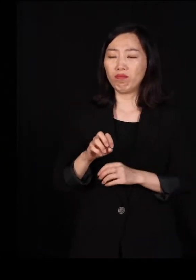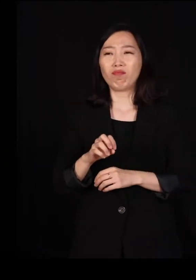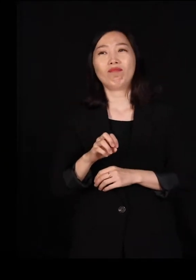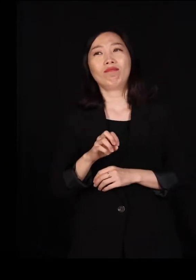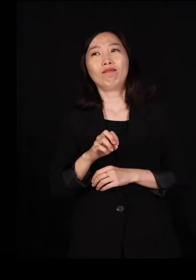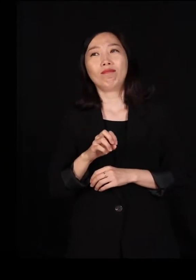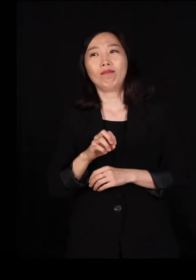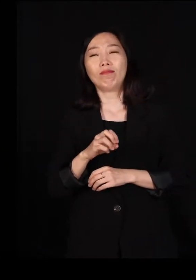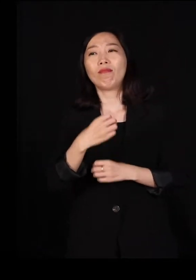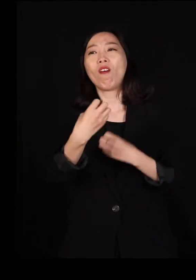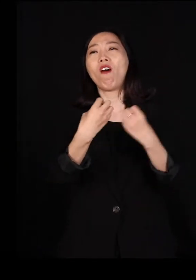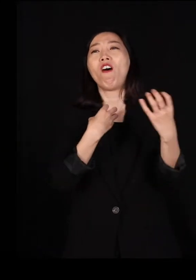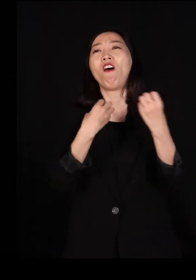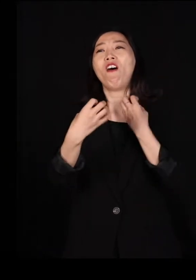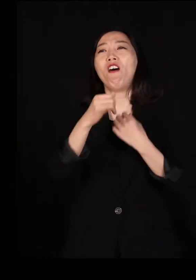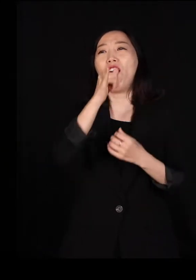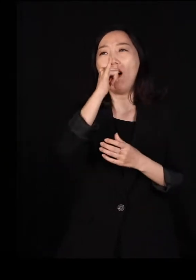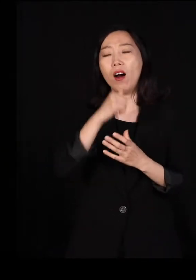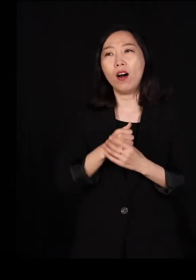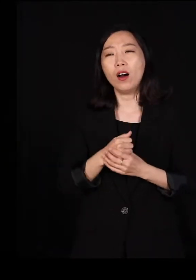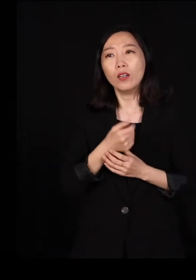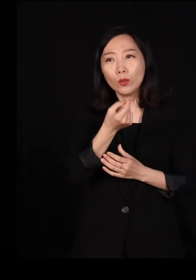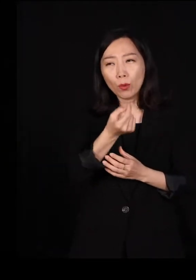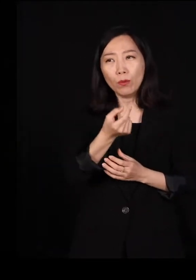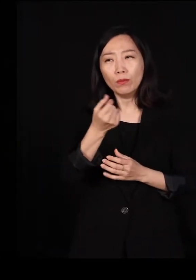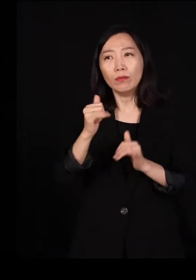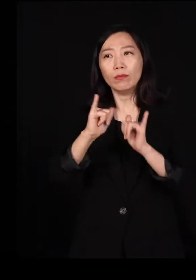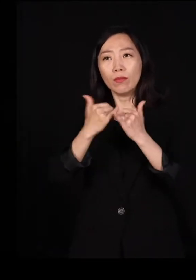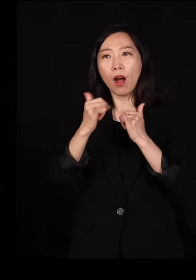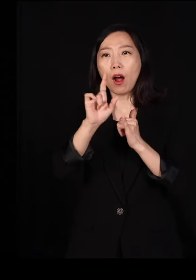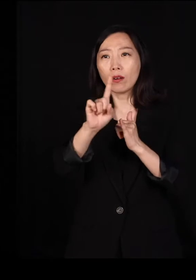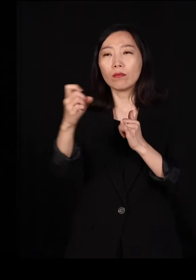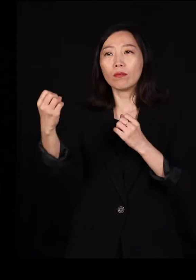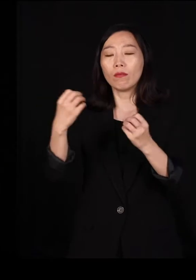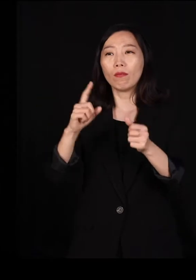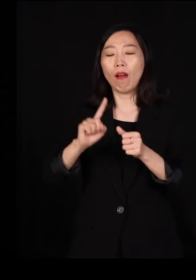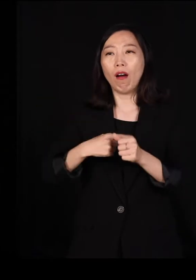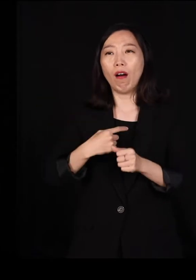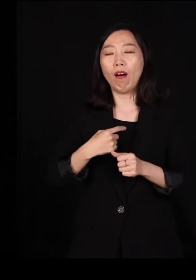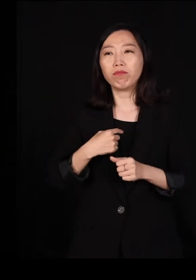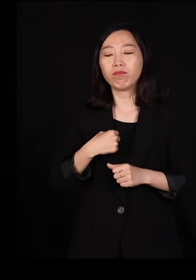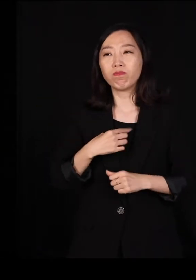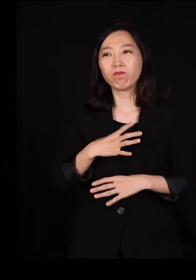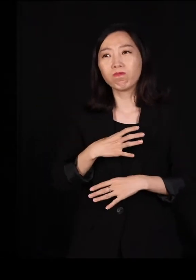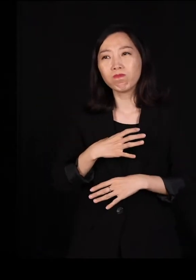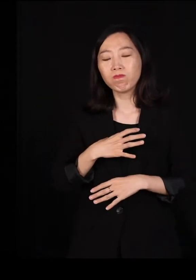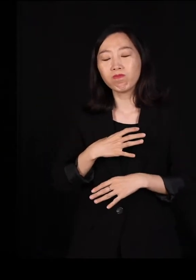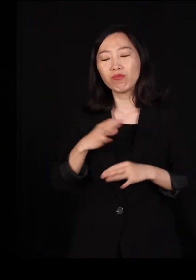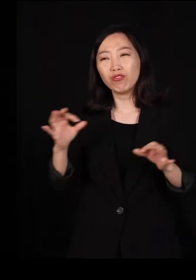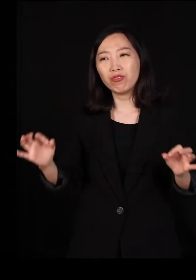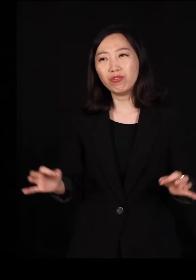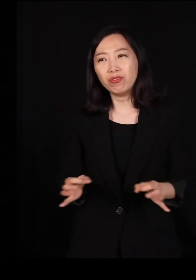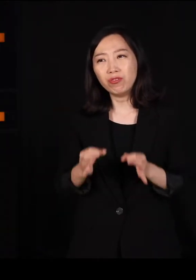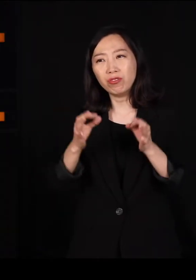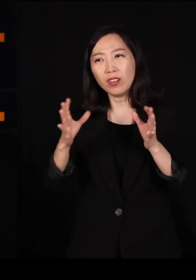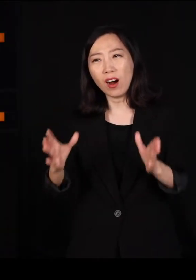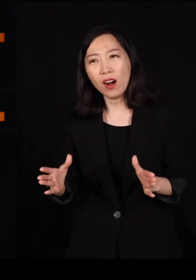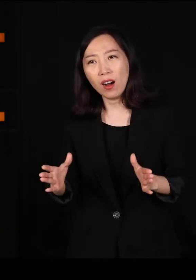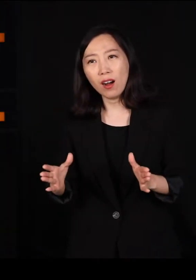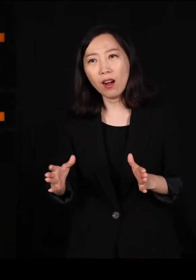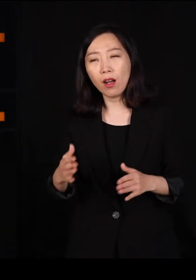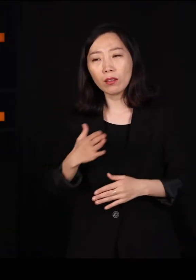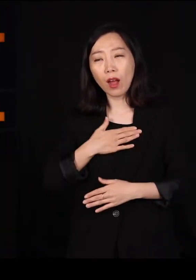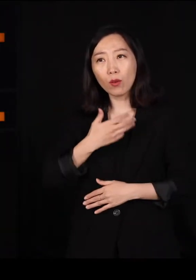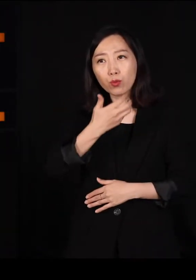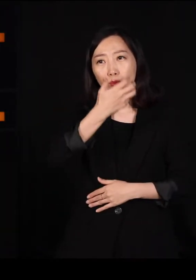들었대요. 그래서 조금씩 조금씩 이 사람이 더 겁을 먹게 되고 어느 순간부터 아, 내